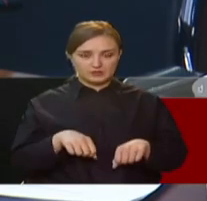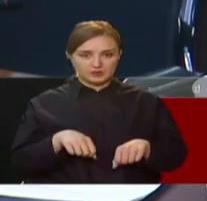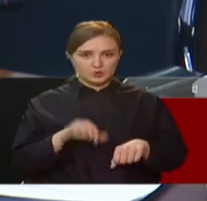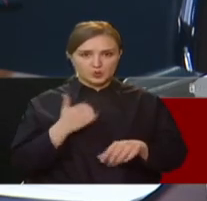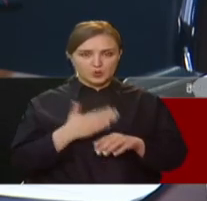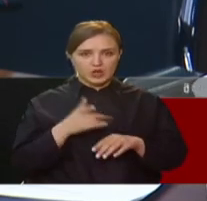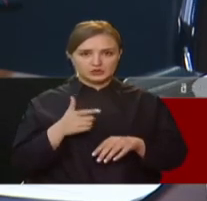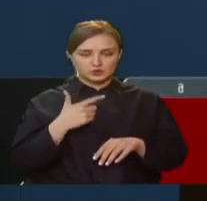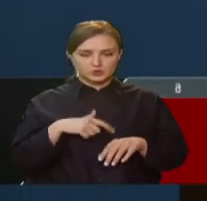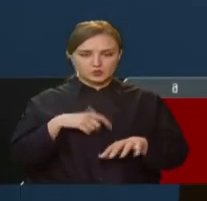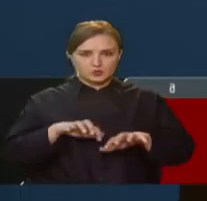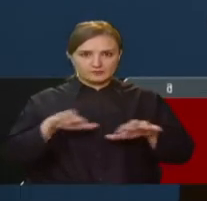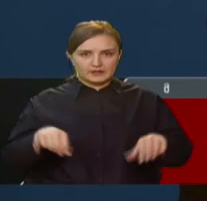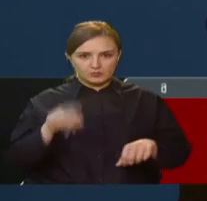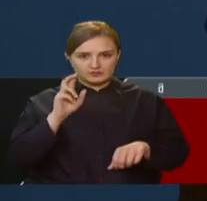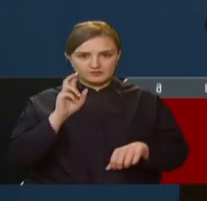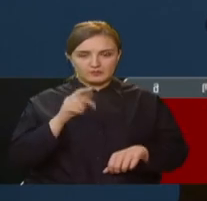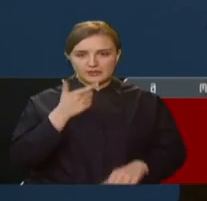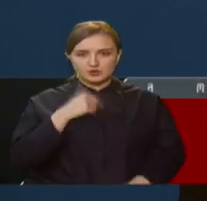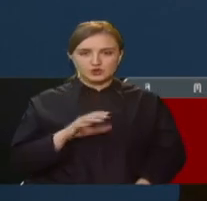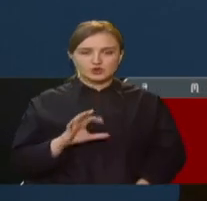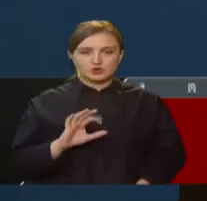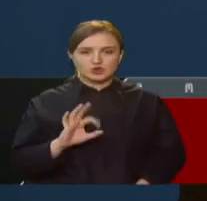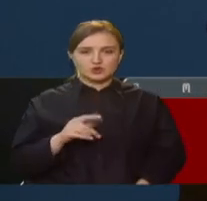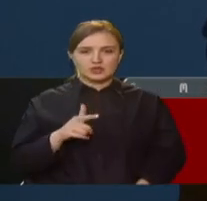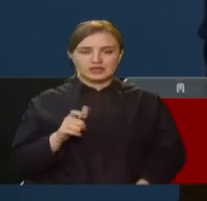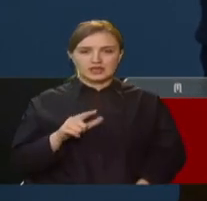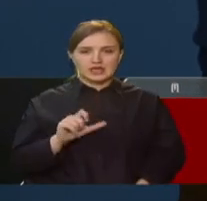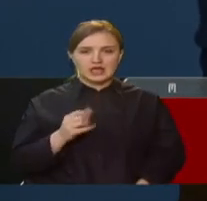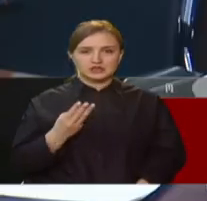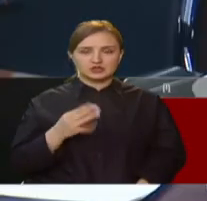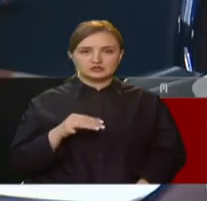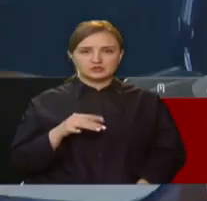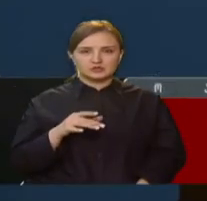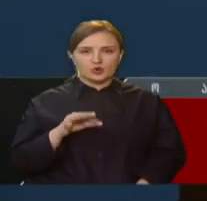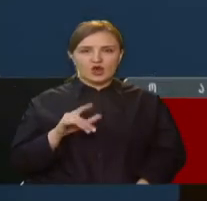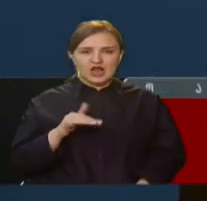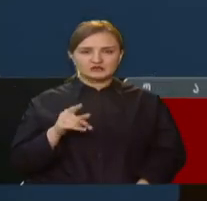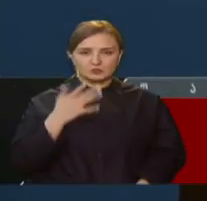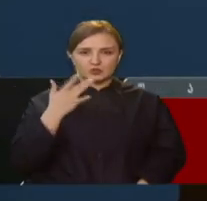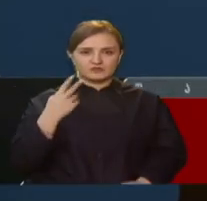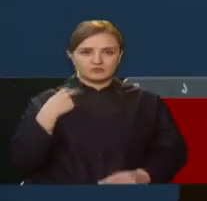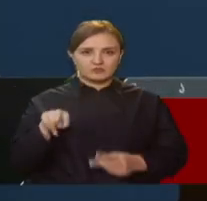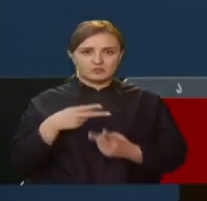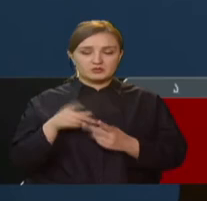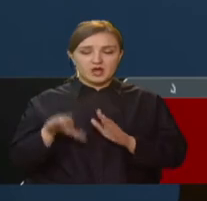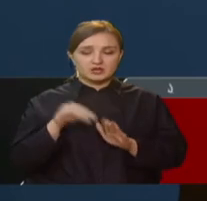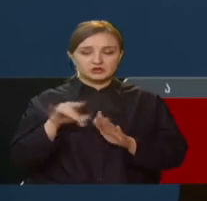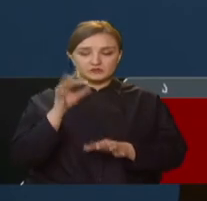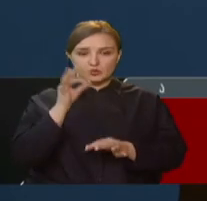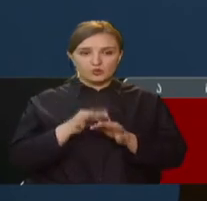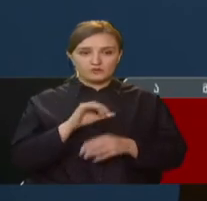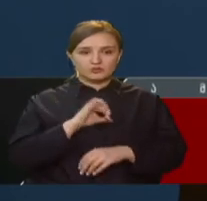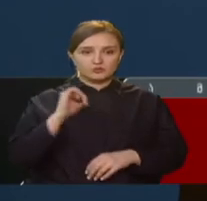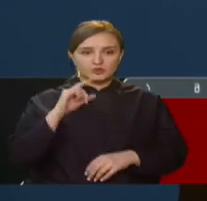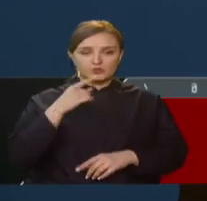պոլիտպատեմարի Բատոնի Սոսո գոգաշուլի, ռոմելից է խլա, մեր պիկրով պրոպոլիտ պատի մարին, ես իրոն է բա, ռոմելից աց էի բարա, արջևն է բի, թավա